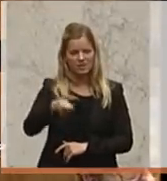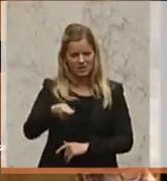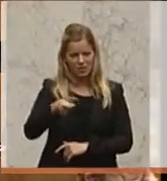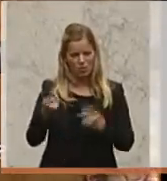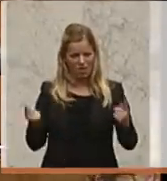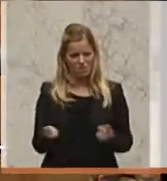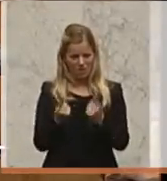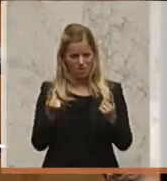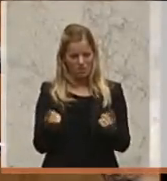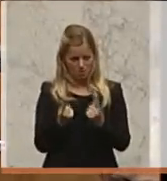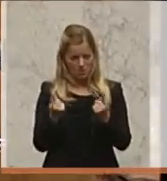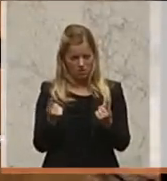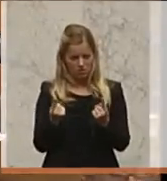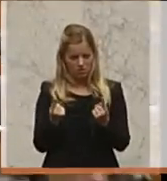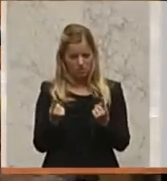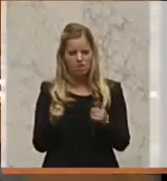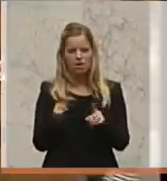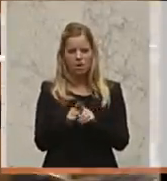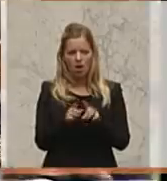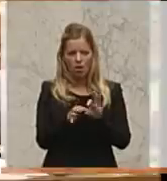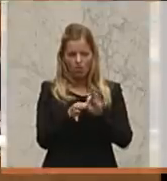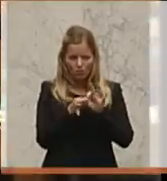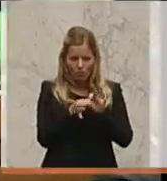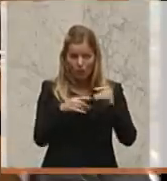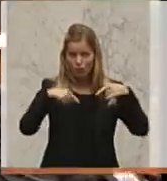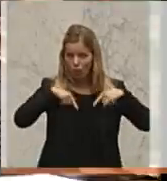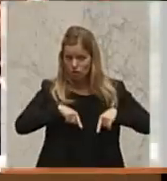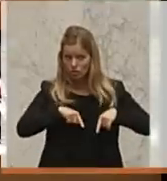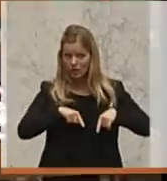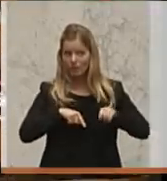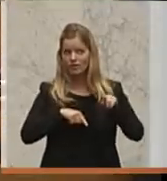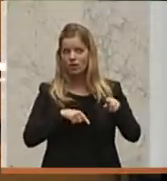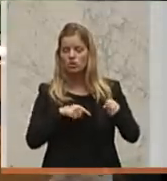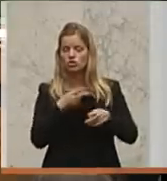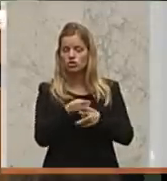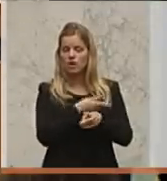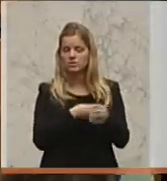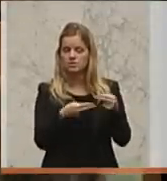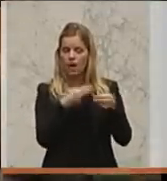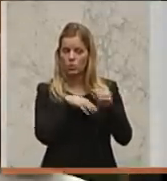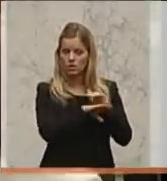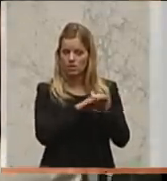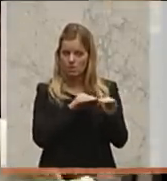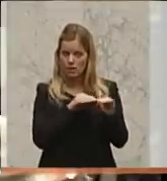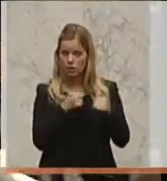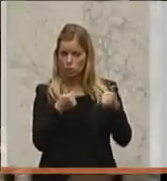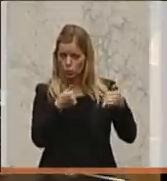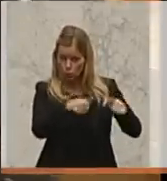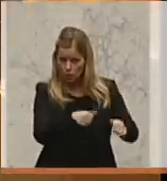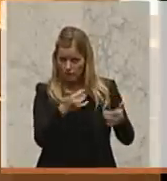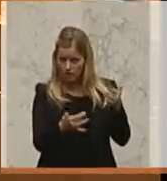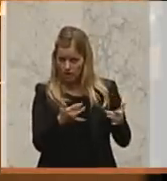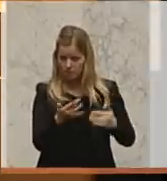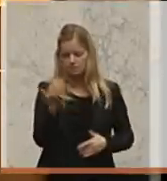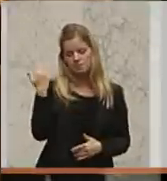auf die Vorstände der staatsnahen Unternehmen Druck ausgeübt? Der ehemalige